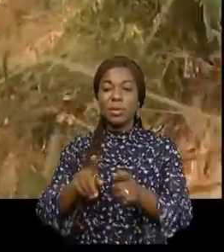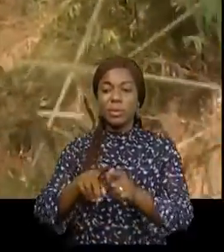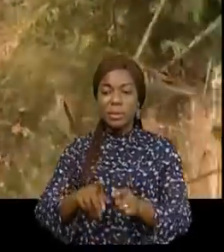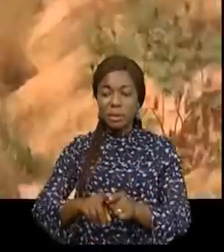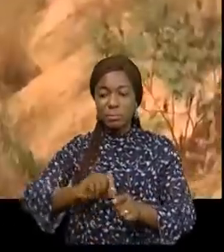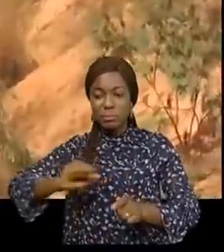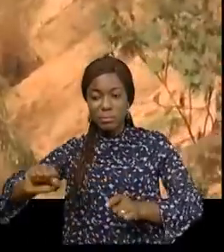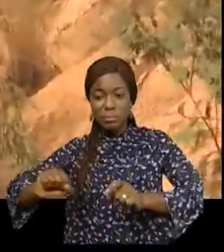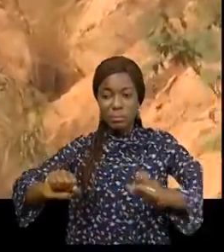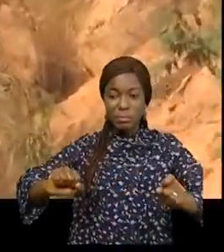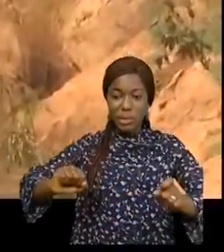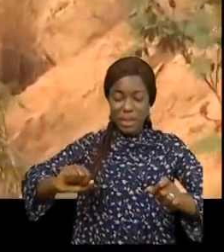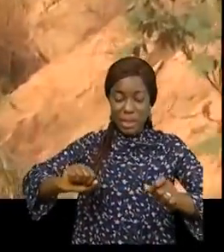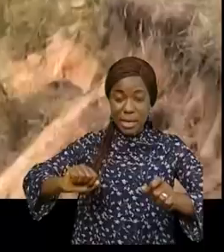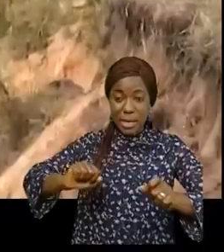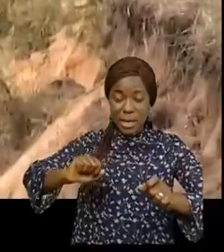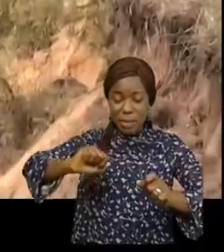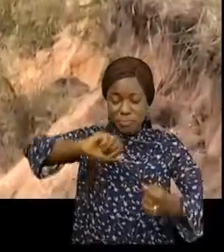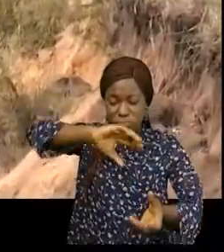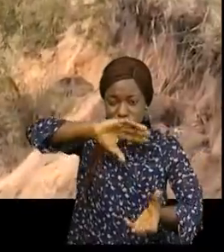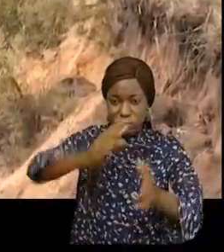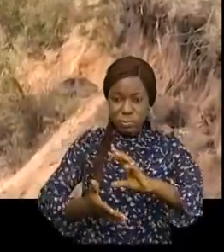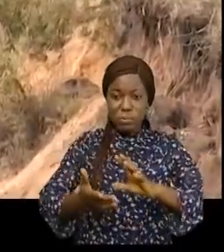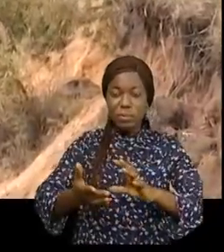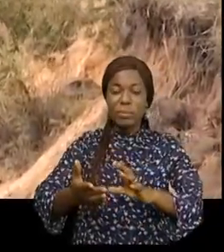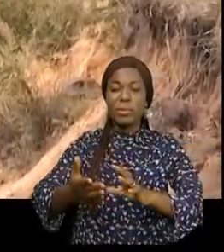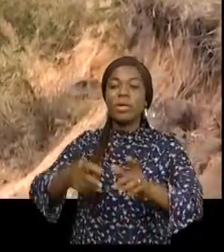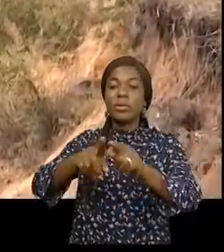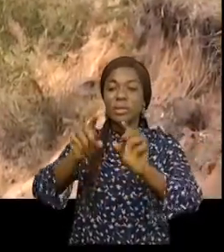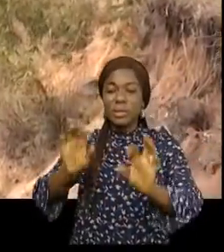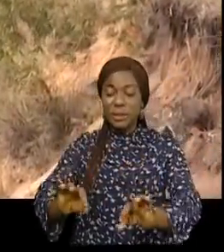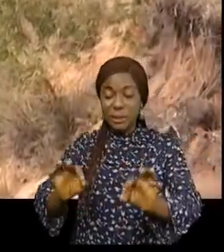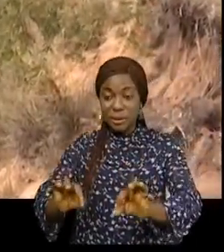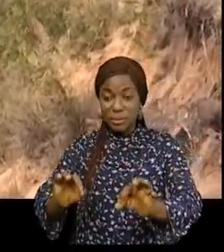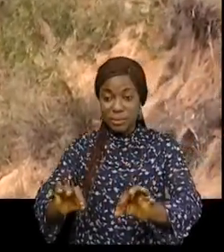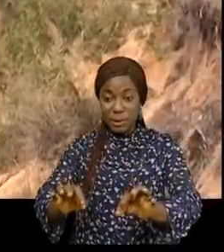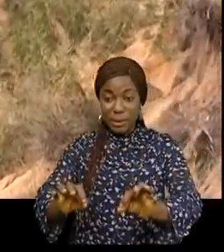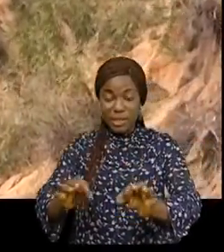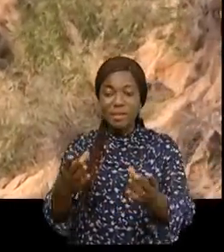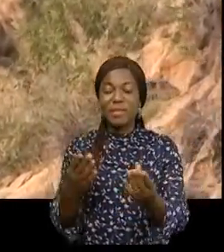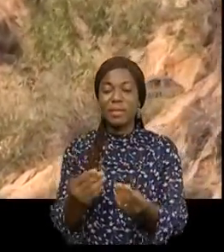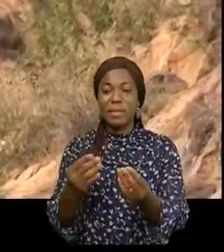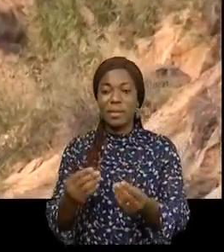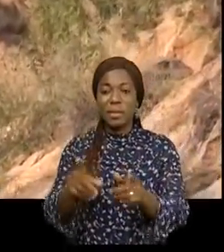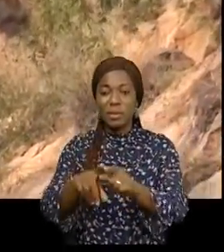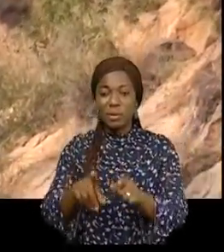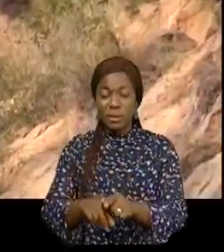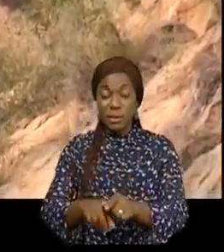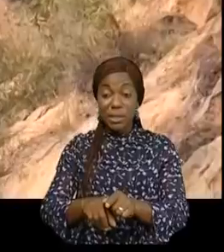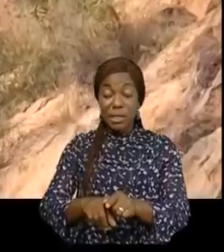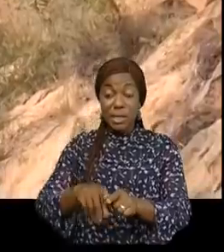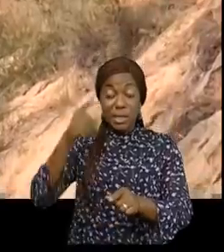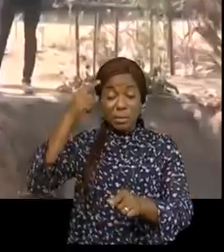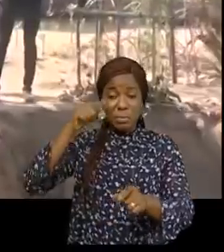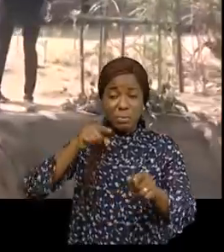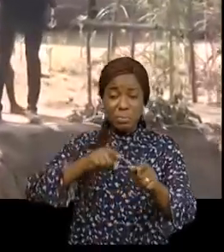côtés. L'absence d'une politique de canalisation des eaux de pluie et les constructions anarchiques sont à la base des érosions qui se transforment à des grands ravins dans plusieurs quartiers